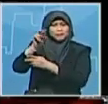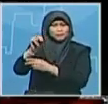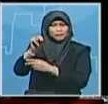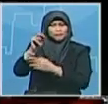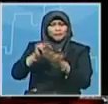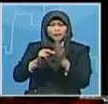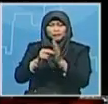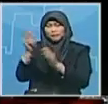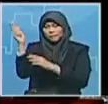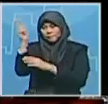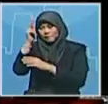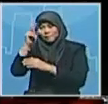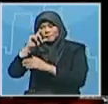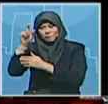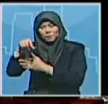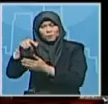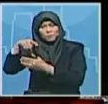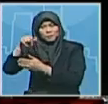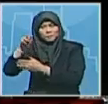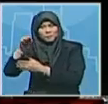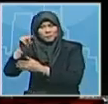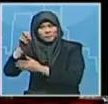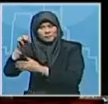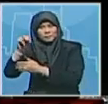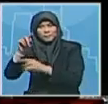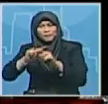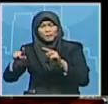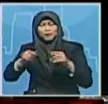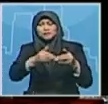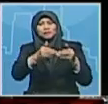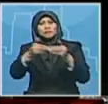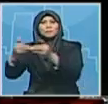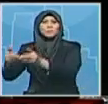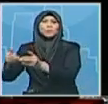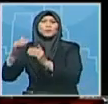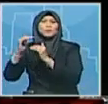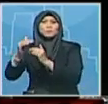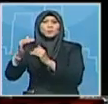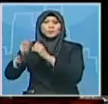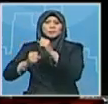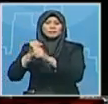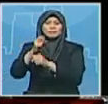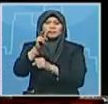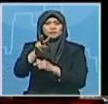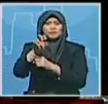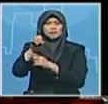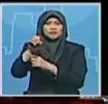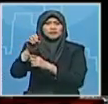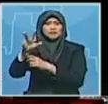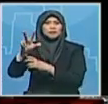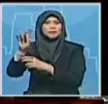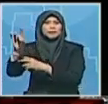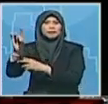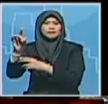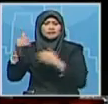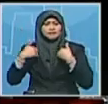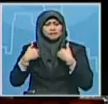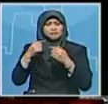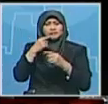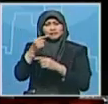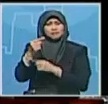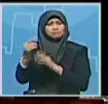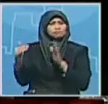tidak membayar pampasan, ianya dilanjutkan tempoh. Sebab itulah lanjutan tempoh itu sehingga 2038. Ada pihak pembangkang